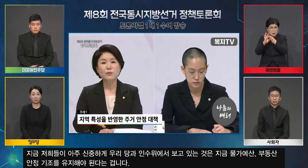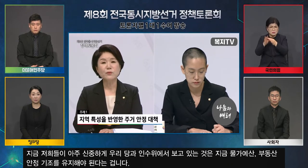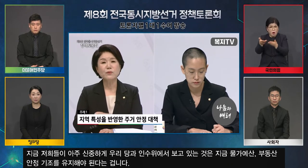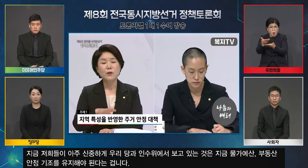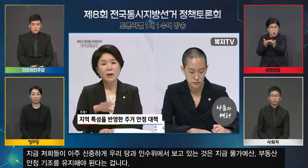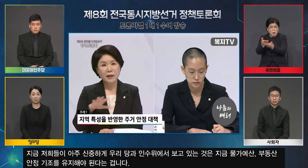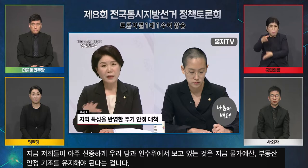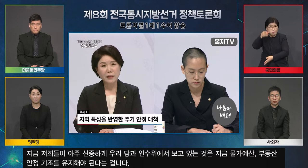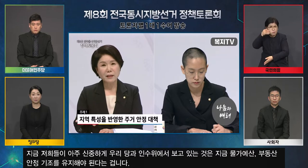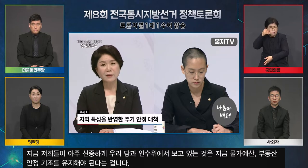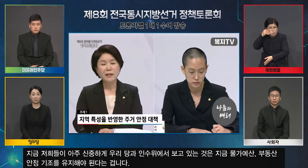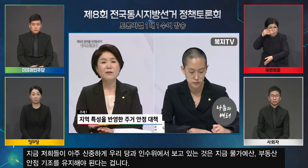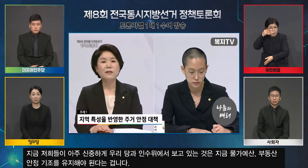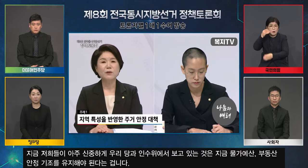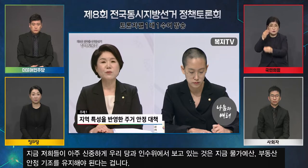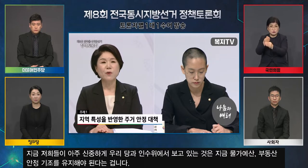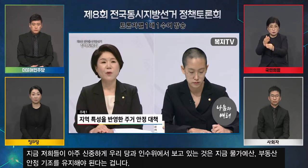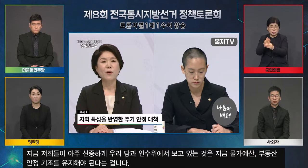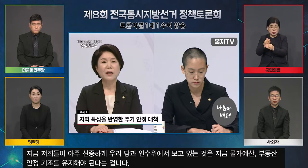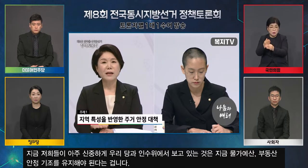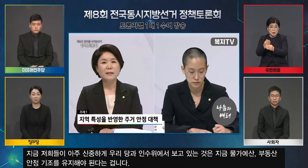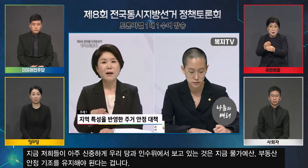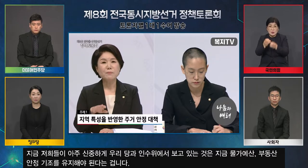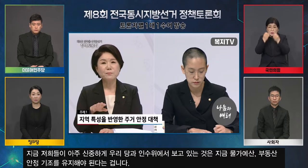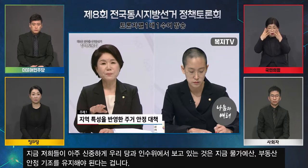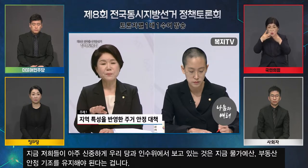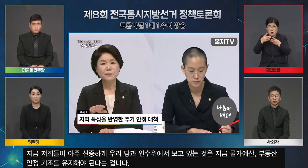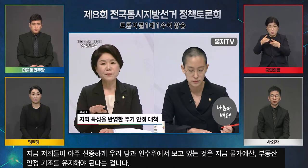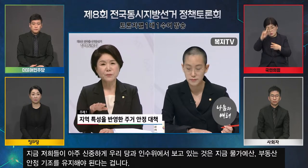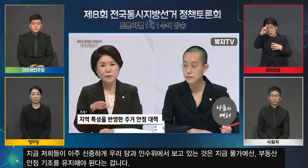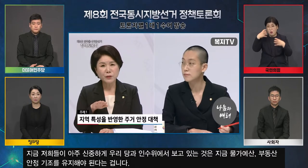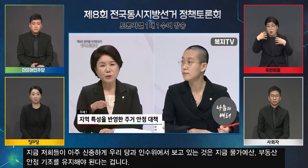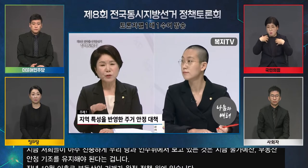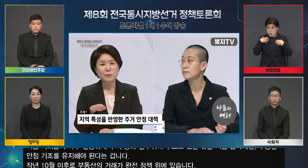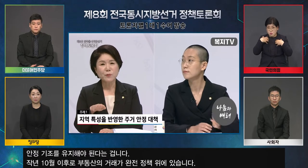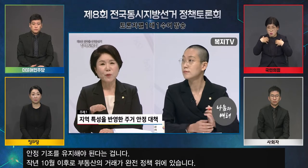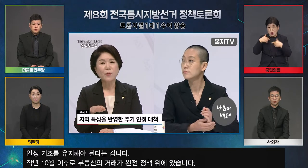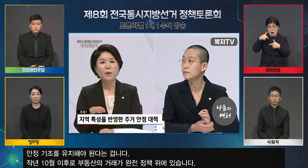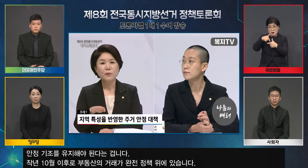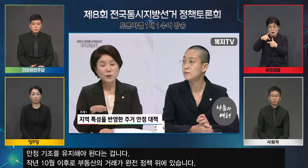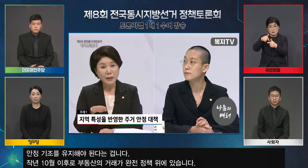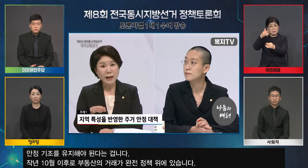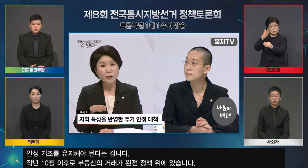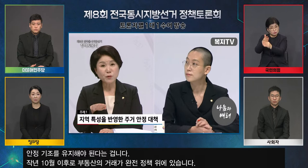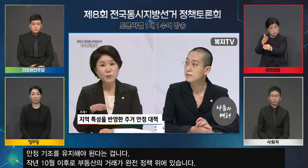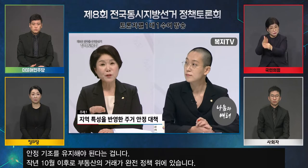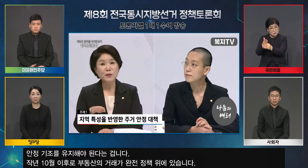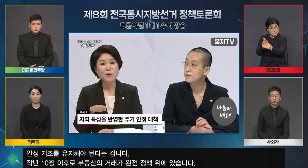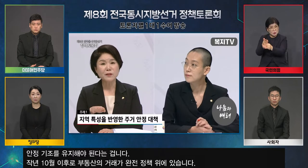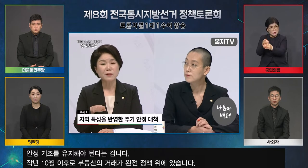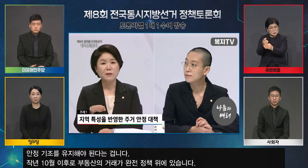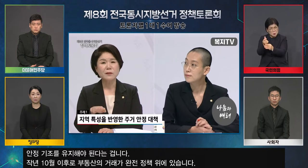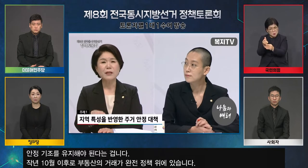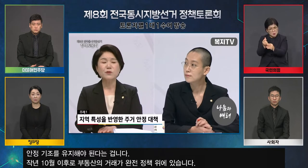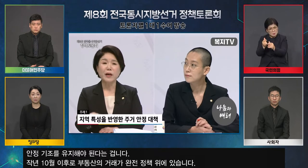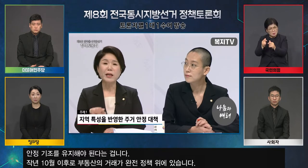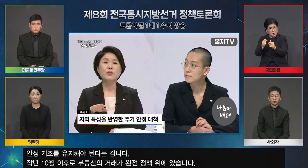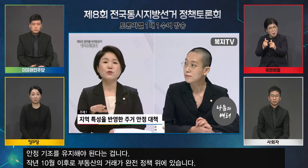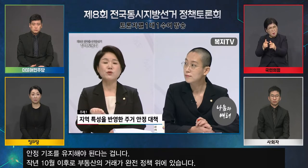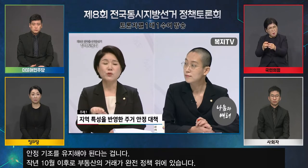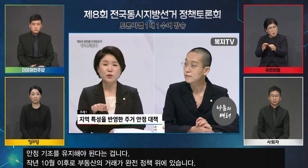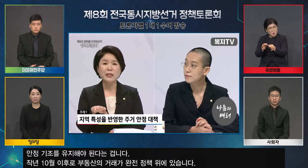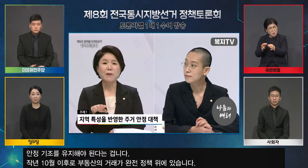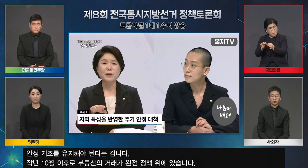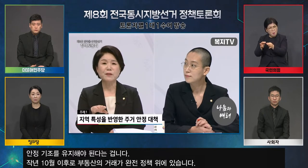신정부 대선 이후로 강남을 중심으로 약간 꿈틀거리고 있어서 아주